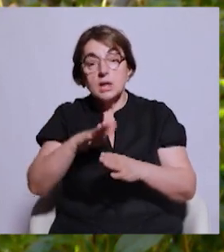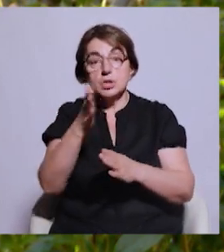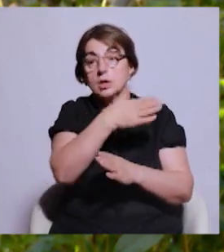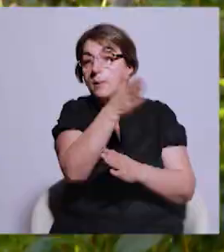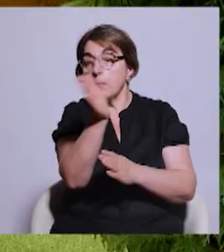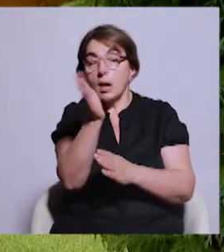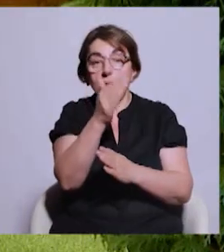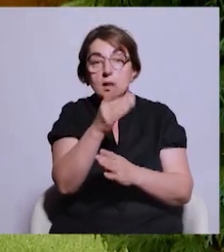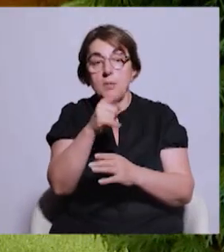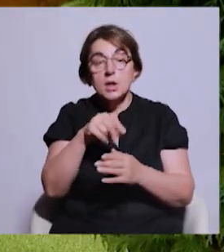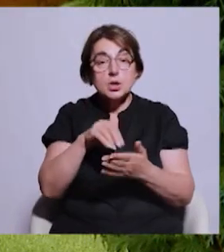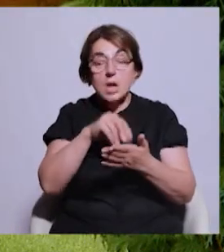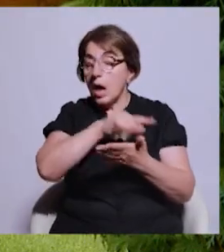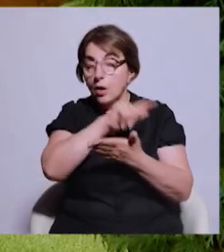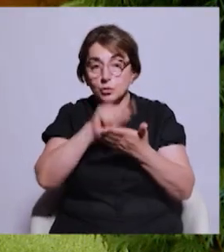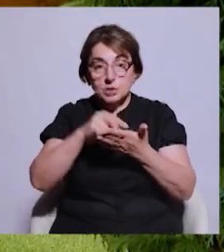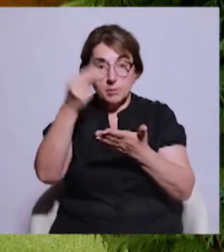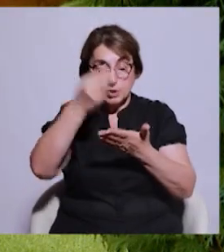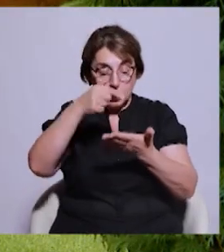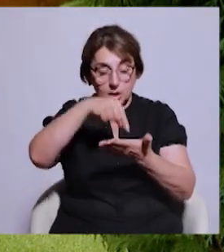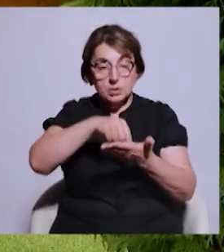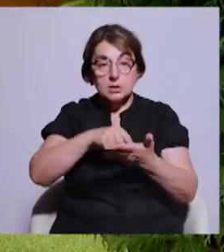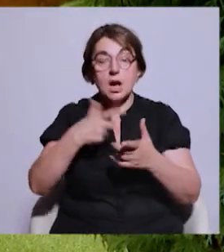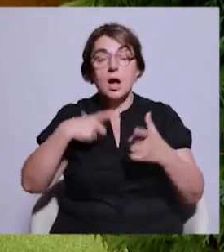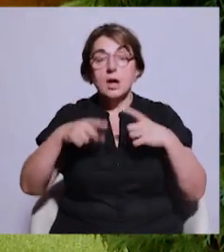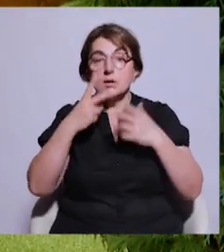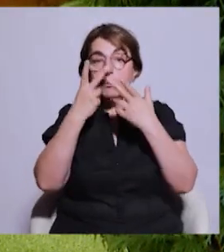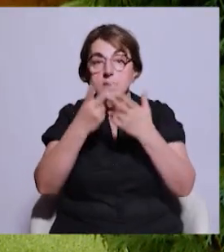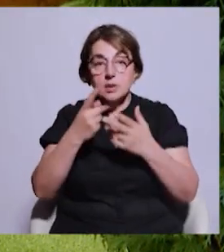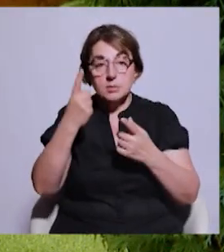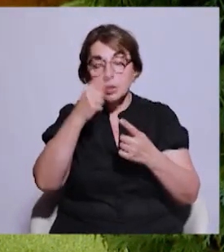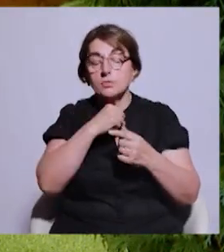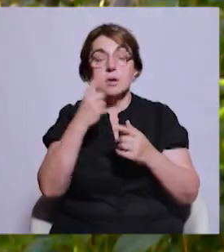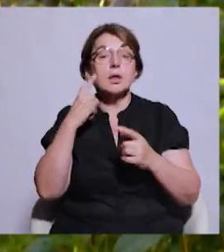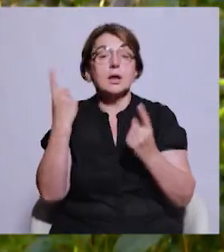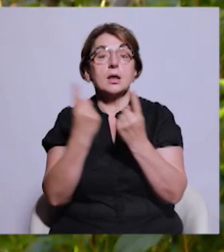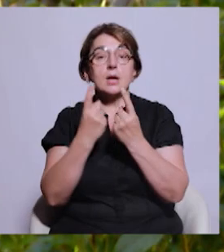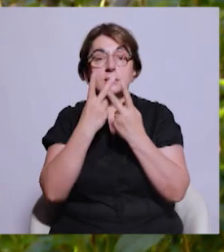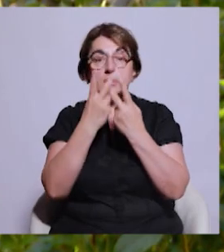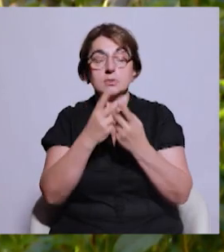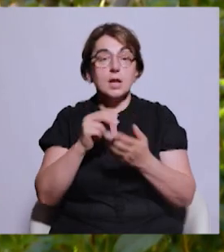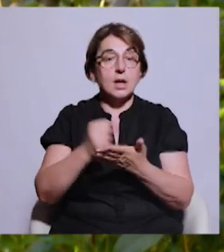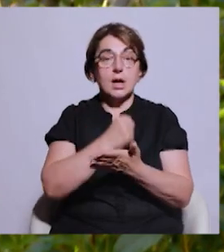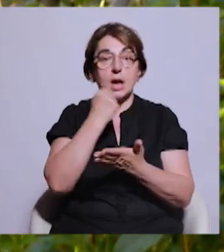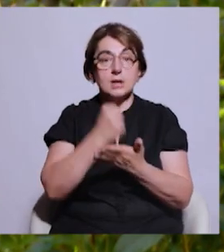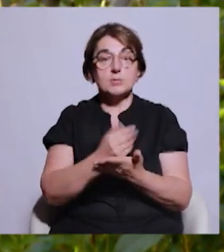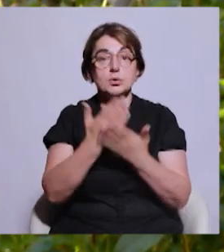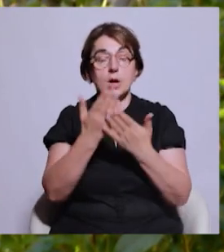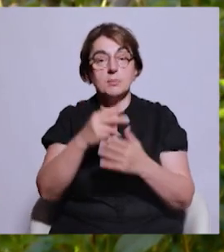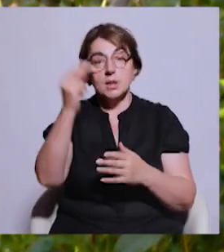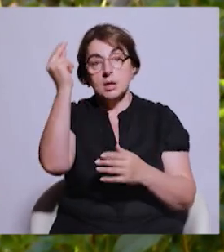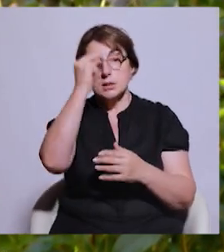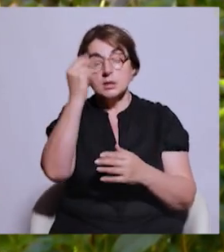დანარჩენი მხარეები. Შეეცადეთ ეს ჩახაზოთ როლში, აჩვენოთ პედაგოგს, გაუზიაროთ კლასელებს და უფრო განიმტკიცოთ